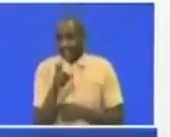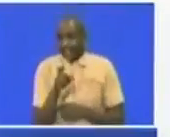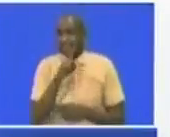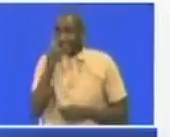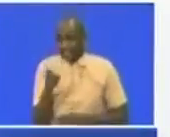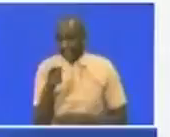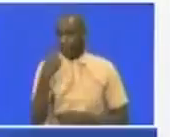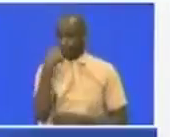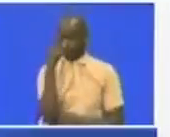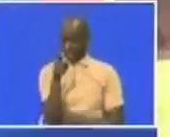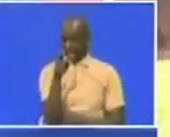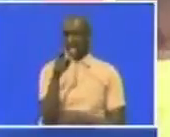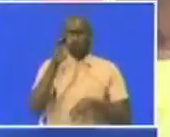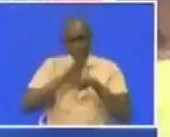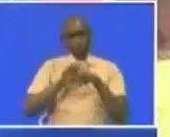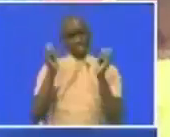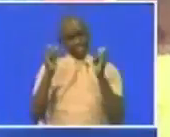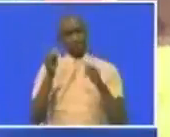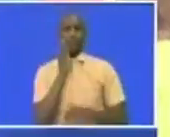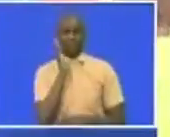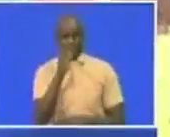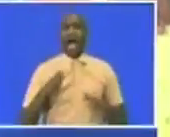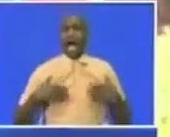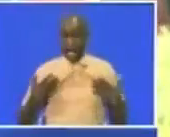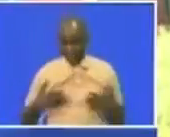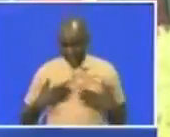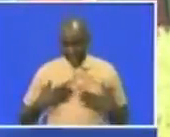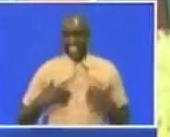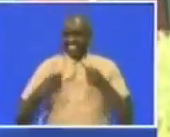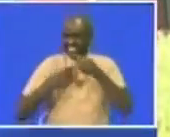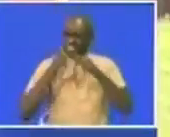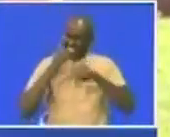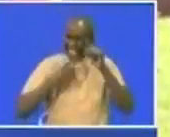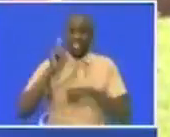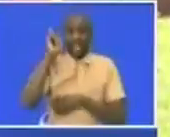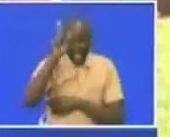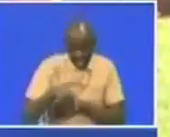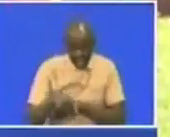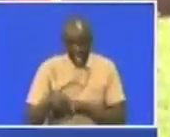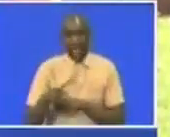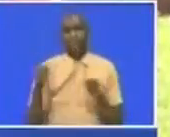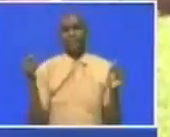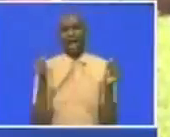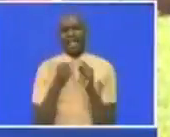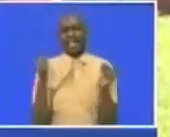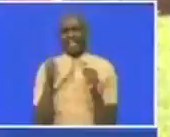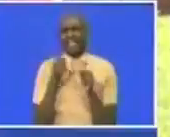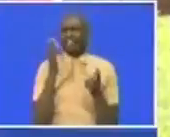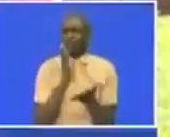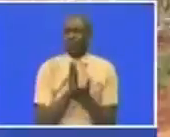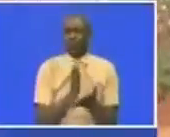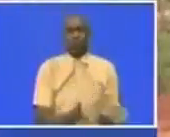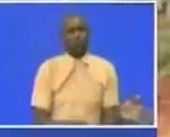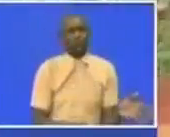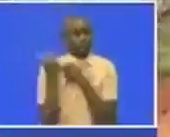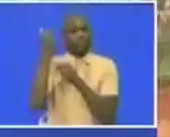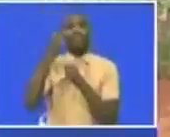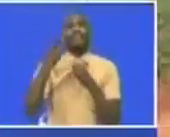malaria zikawa habari njema kwa mamake Derek, huku miaka 6 baadaye makali ya malaria yakimkwepa mwanae.